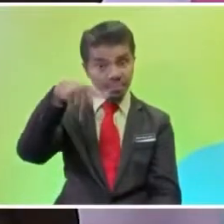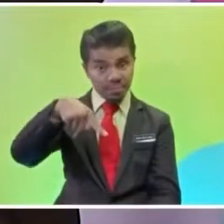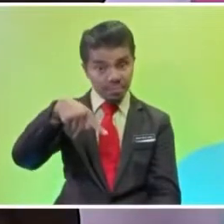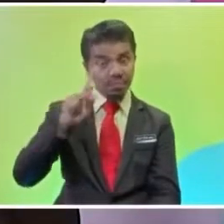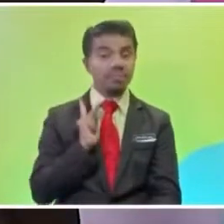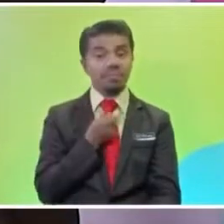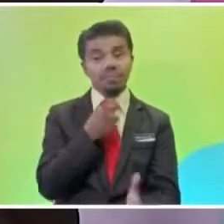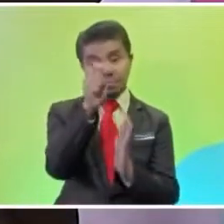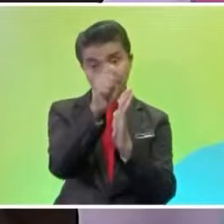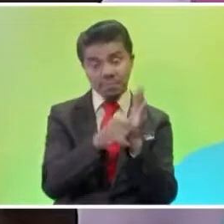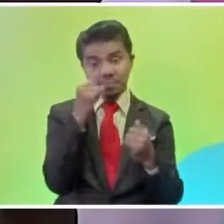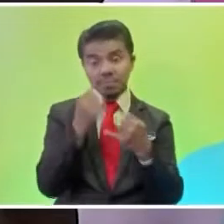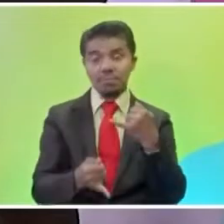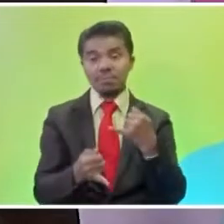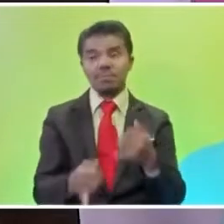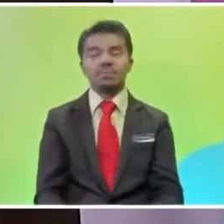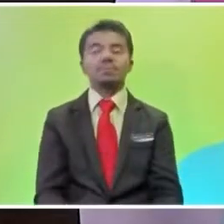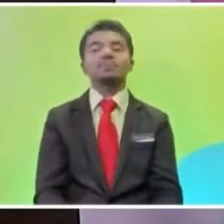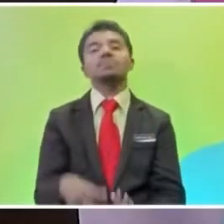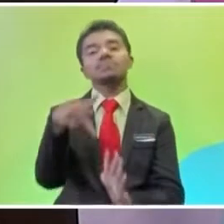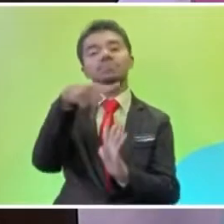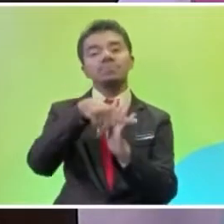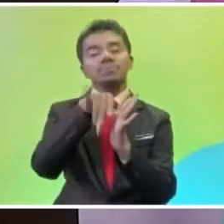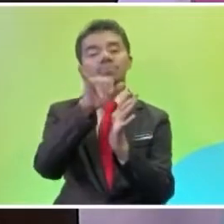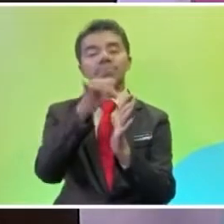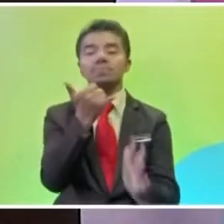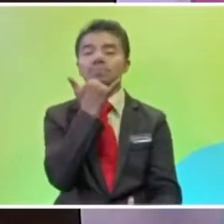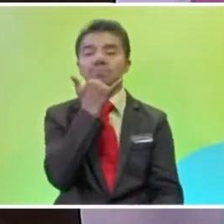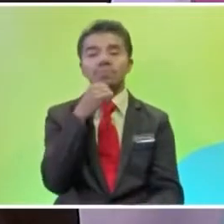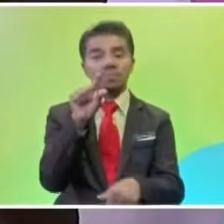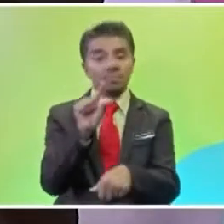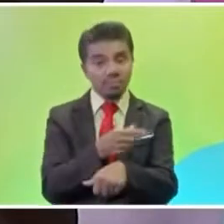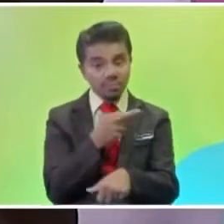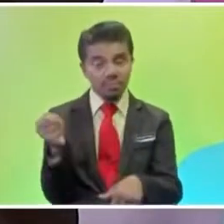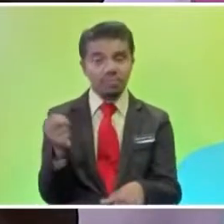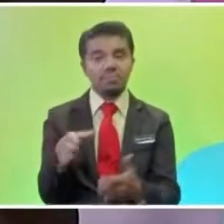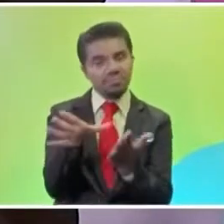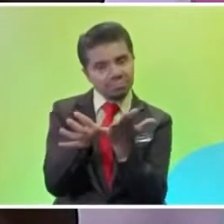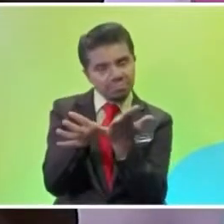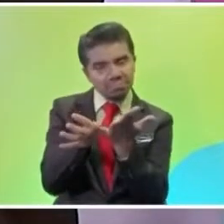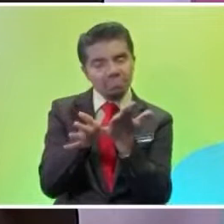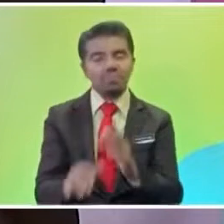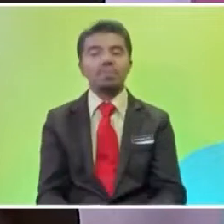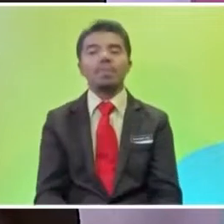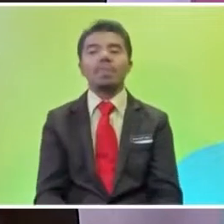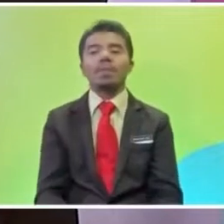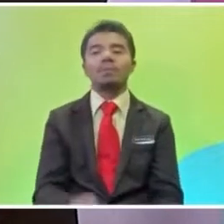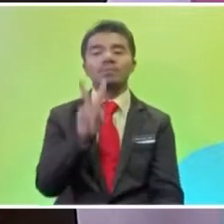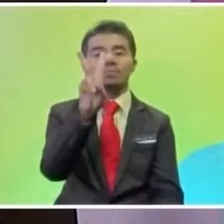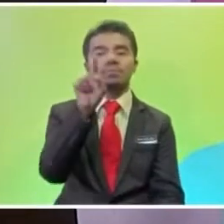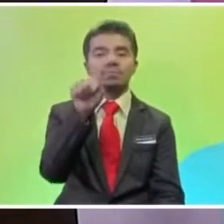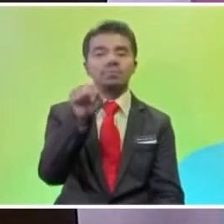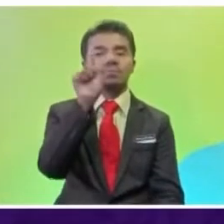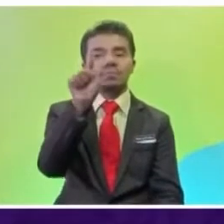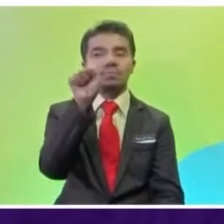dengan penyalahgunaan bahan yaitu dada Jadi mari kita lihat sama-sama pada SP yang terakhir ini di mana dua puluhan 1